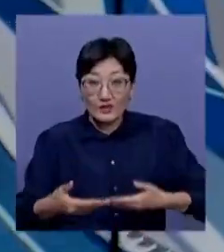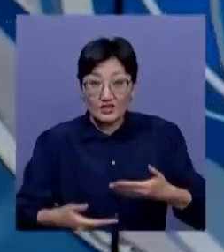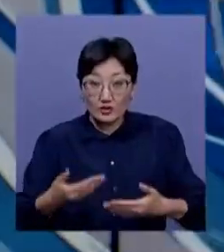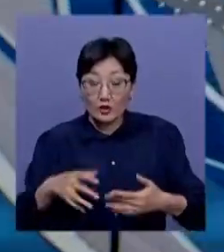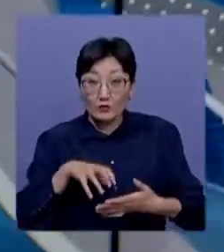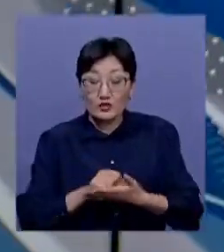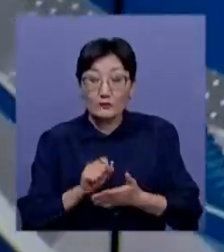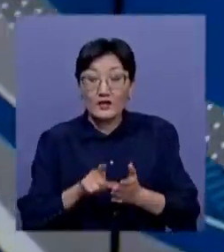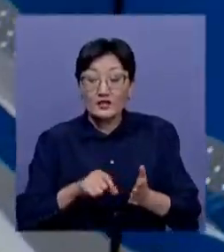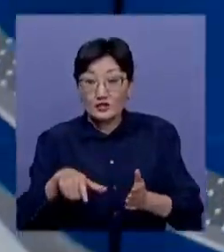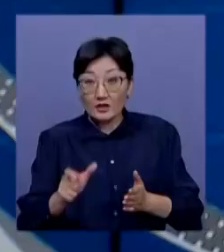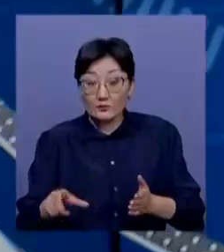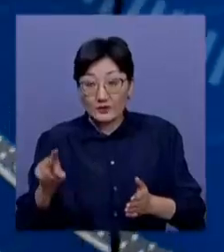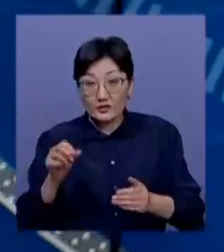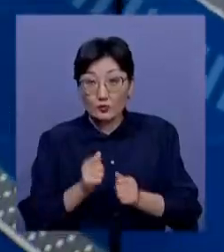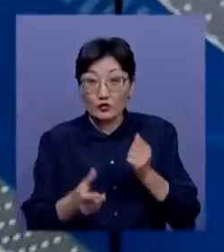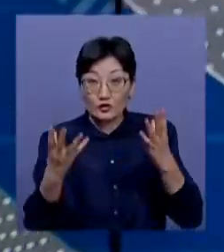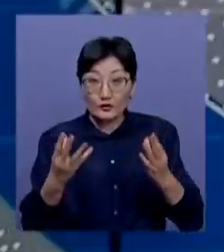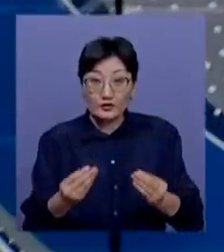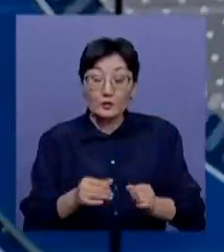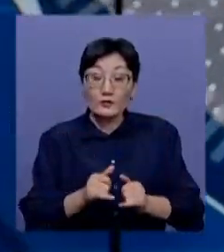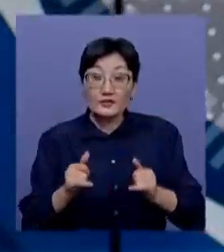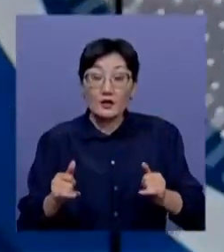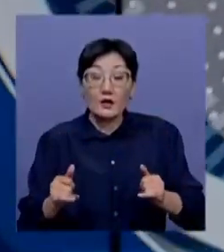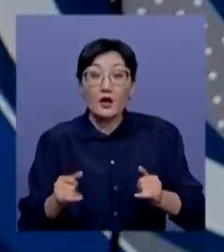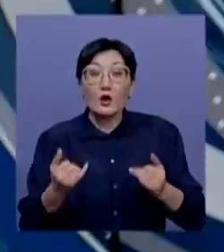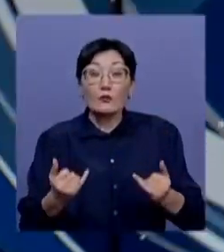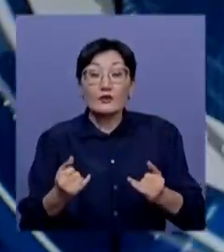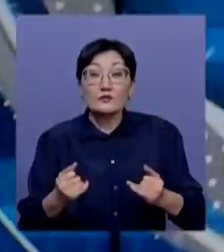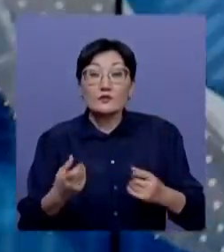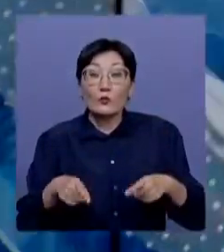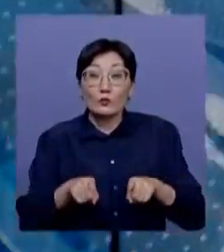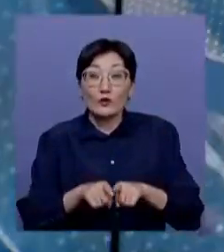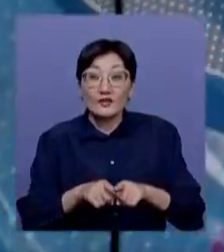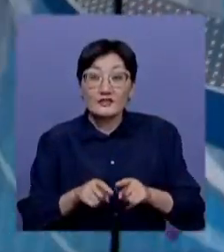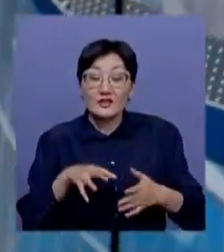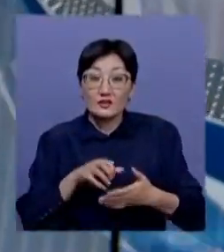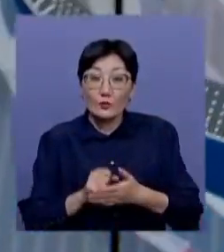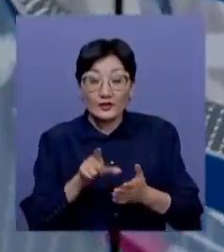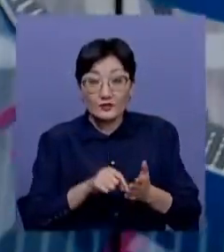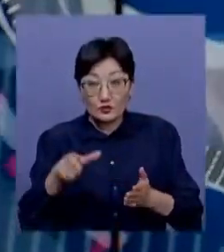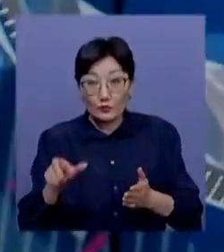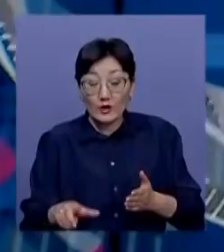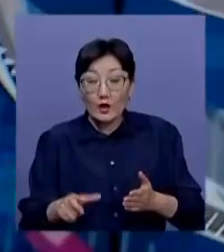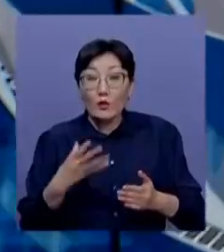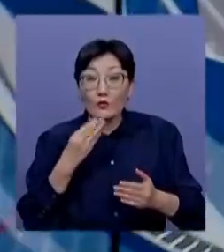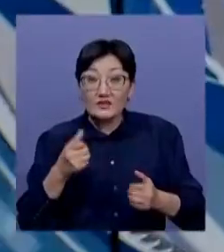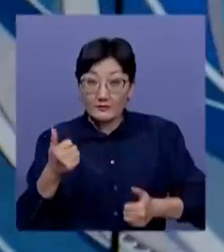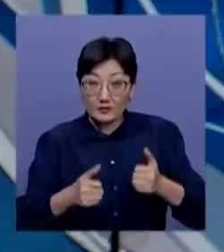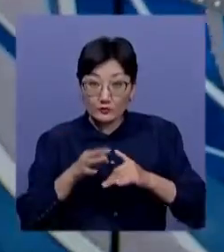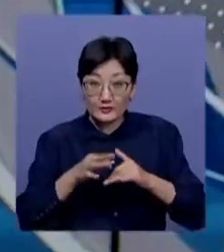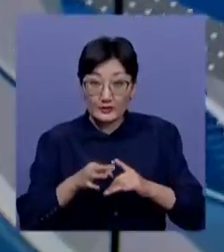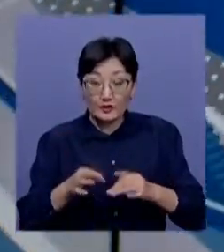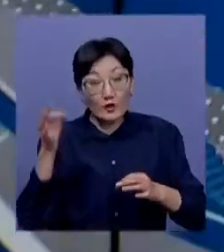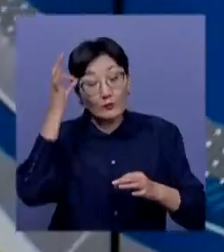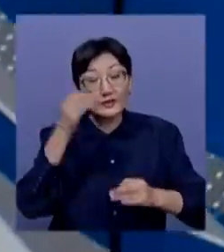жүрумен шұғылданатын зейнеткерлер саны күн санап артып келеді. Ал бүгін салауатты өмір салтын ұстанатын қарттар өзара марафон өткізді.